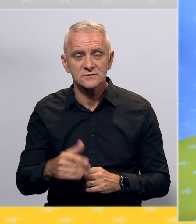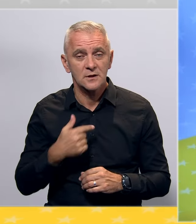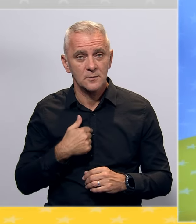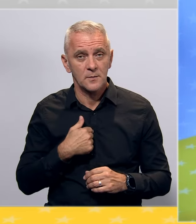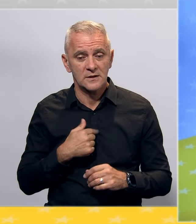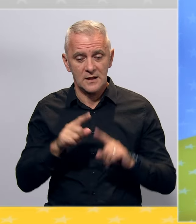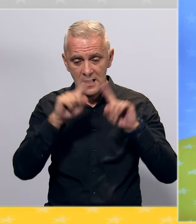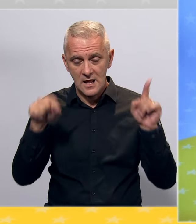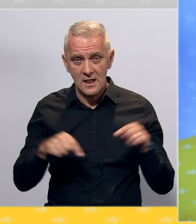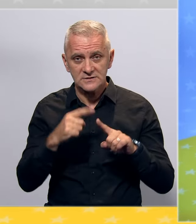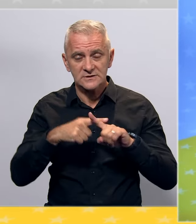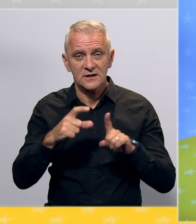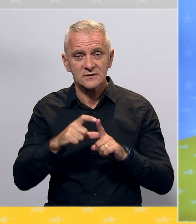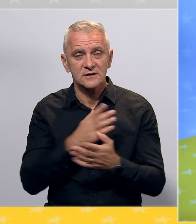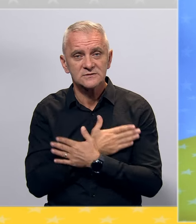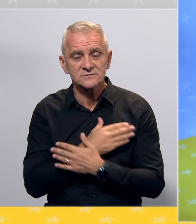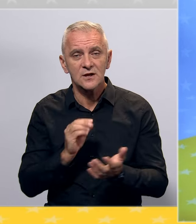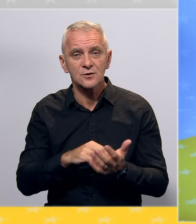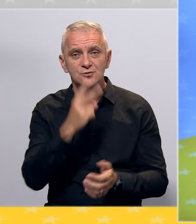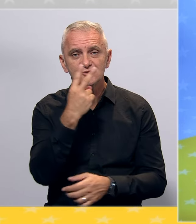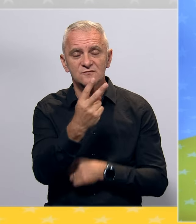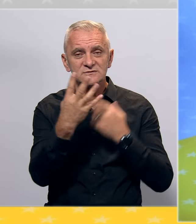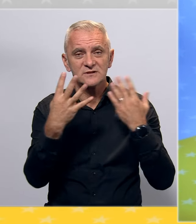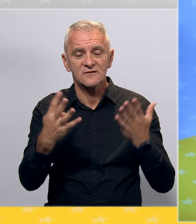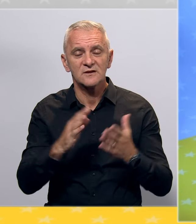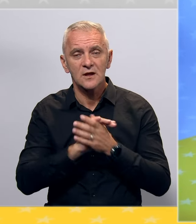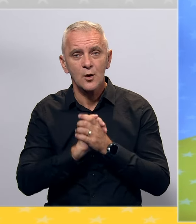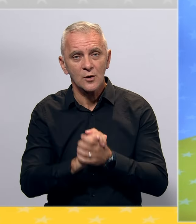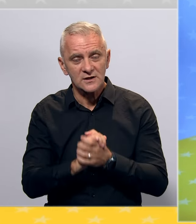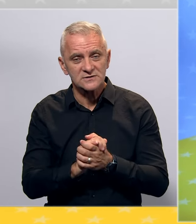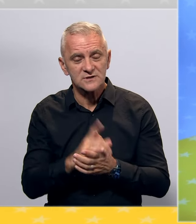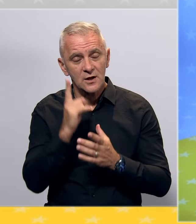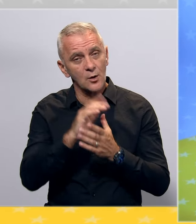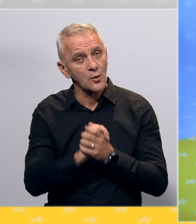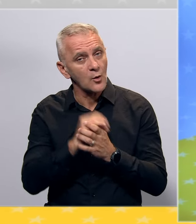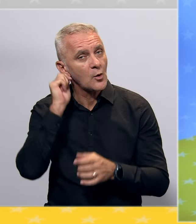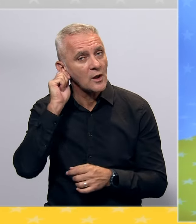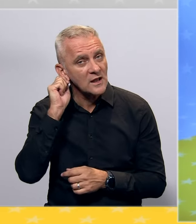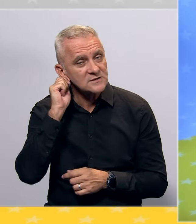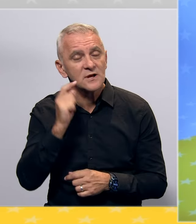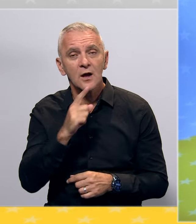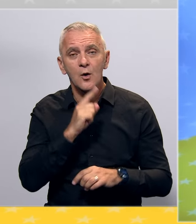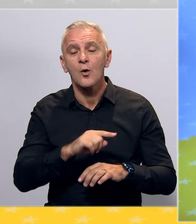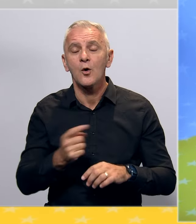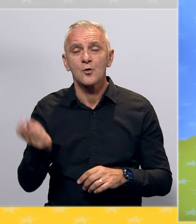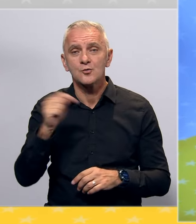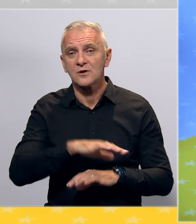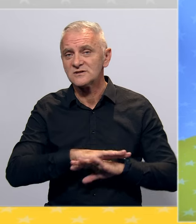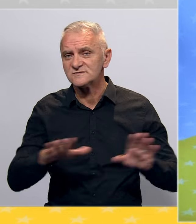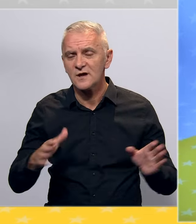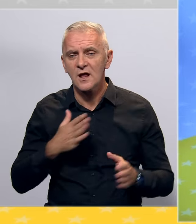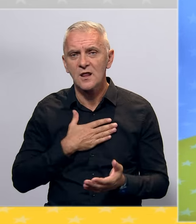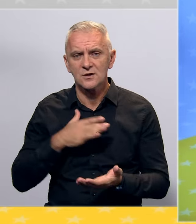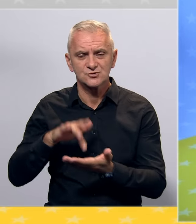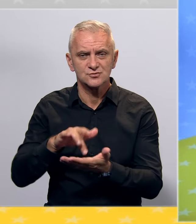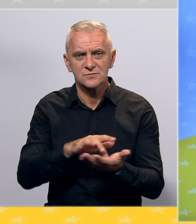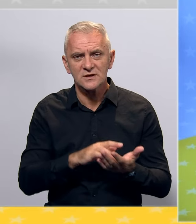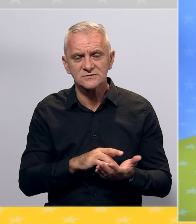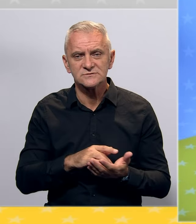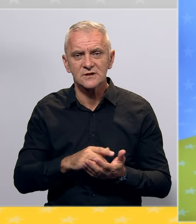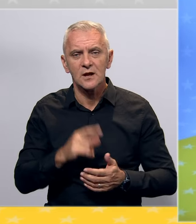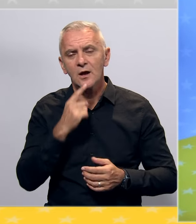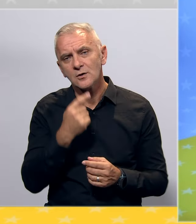na listi HDZ-a BiH je još 29 kolegica i kolega koji dolaze iz svih naših naselja te predstavljaju odraz prijedloga koji smo